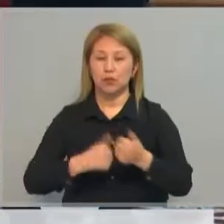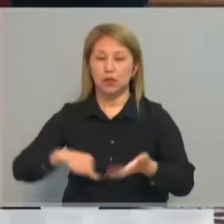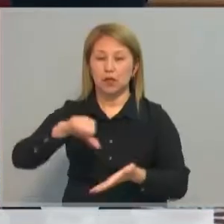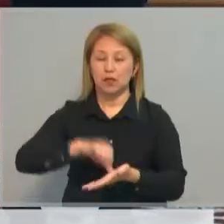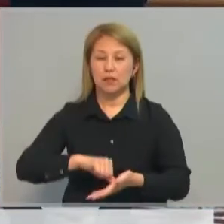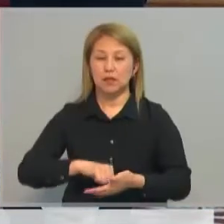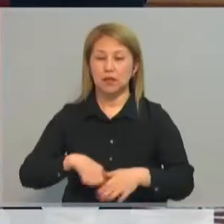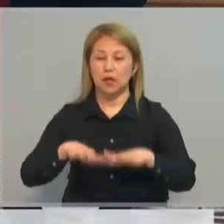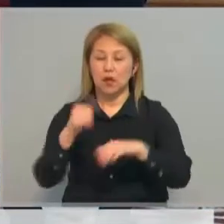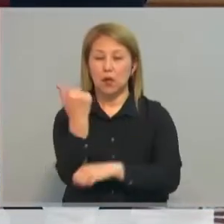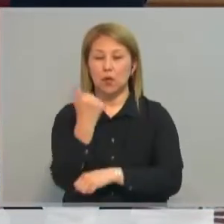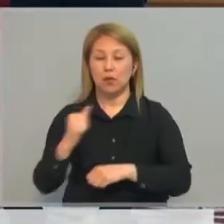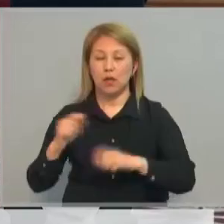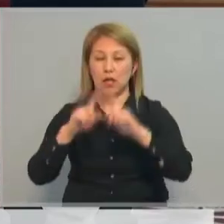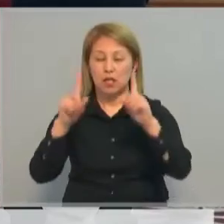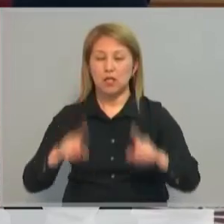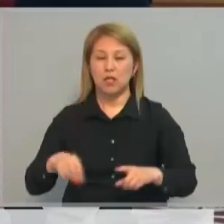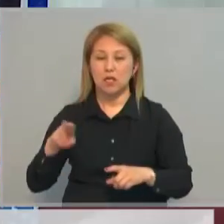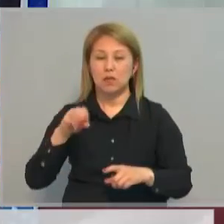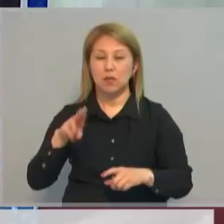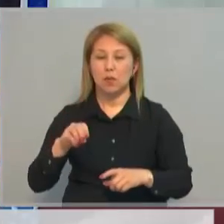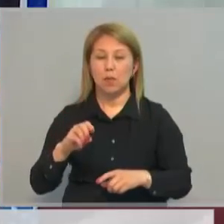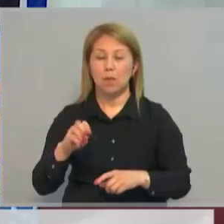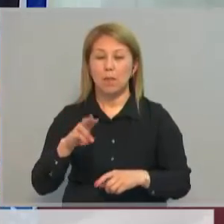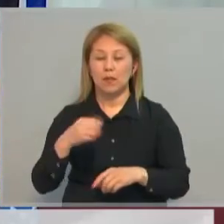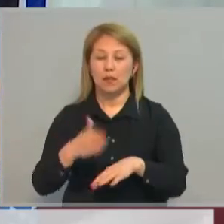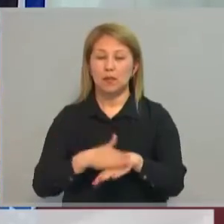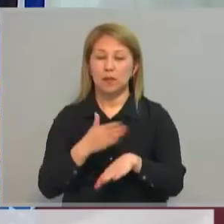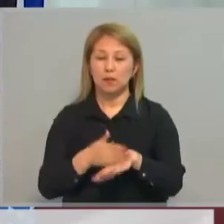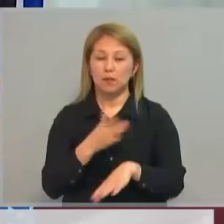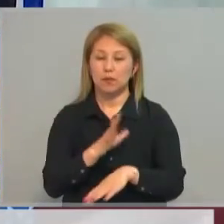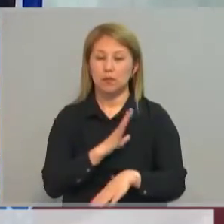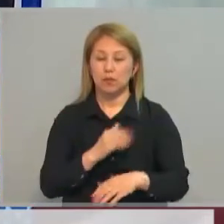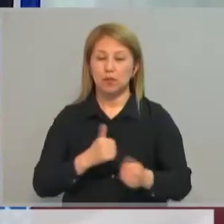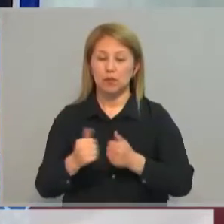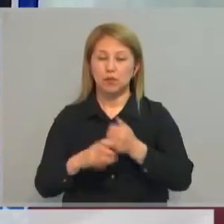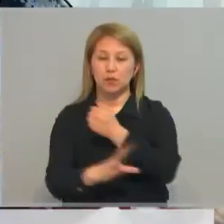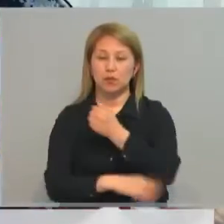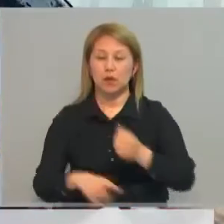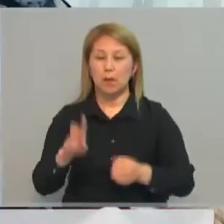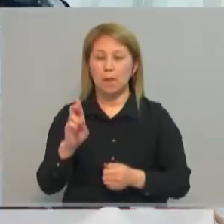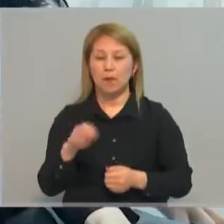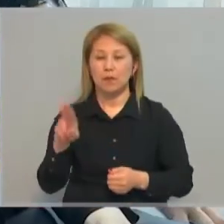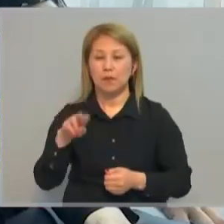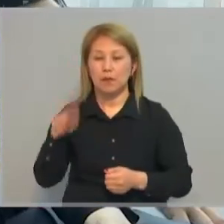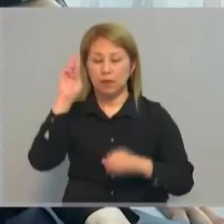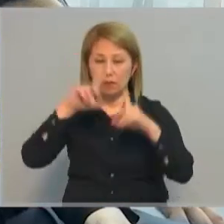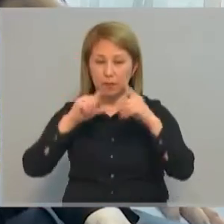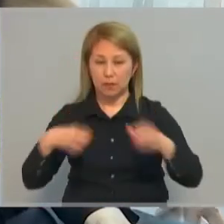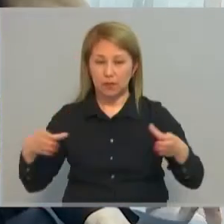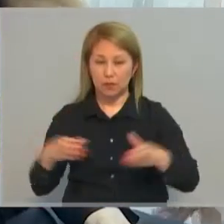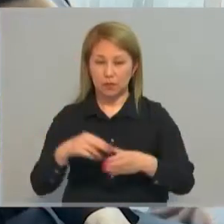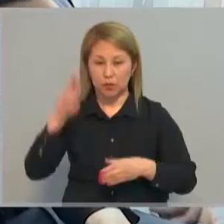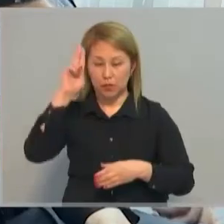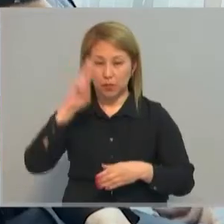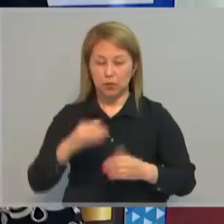жүлделі орынға ие болғандар диплом, мадақтама грамоталарымен марапатталды. Жиын соңында Бақытбек Дәнебекұлына мектеп ұжымдары мен